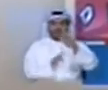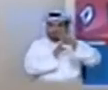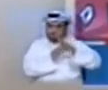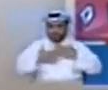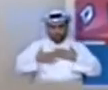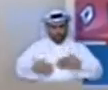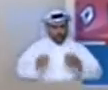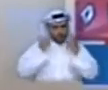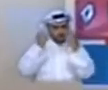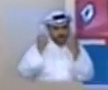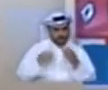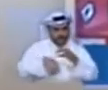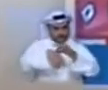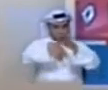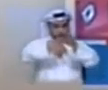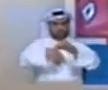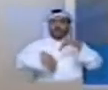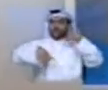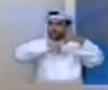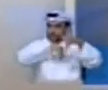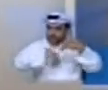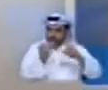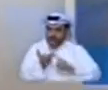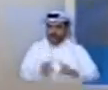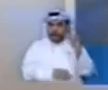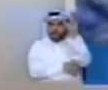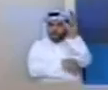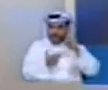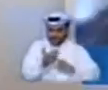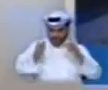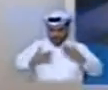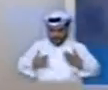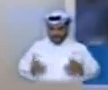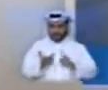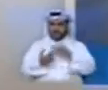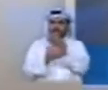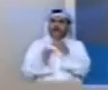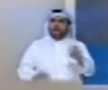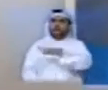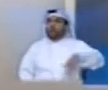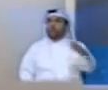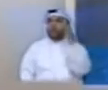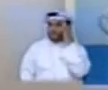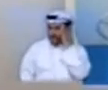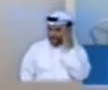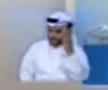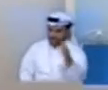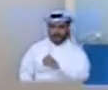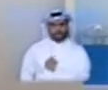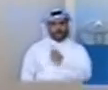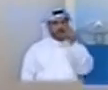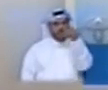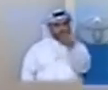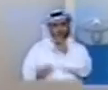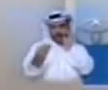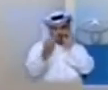كل مواطن ومقيم وتأمين بلدنا ووطننا الحبيب الكويت، وبالتالي نبي التفهم لحقيقة هذه الإجراءات سواء بدور